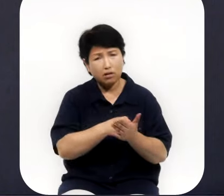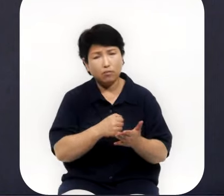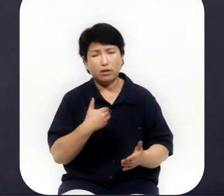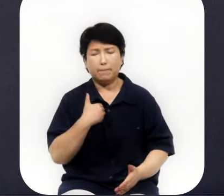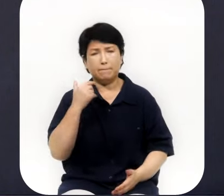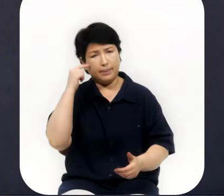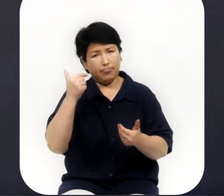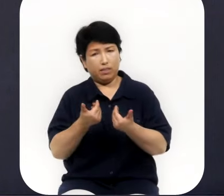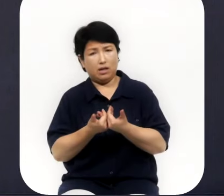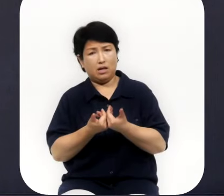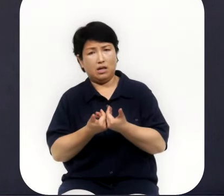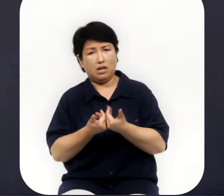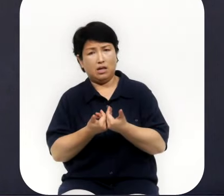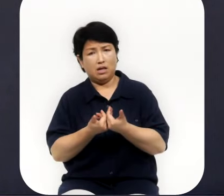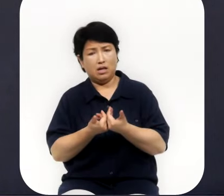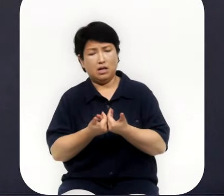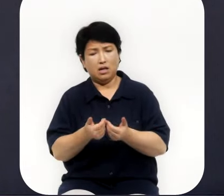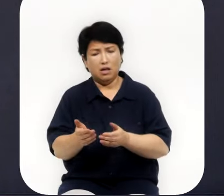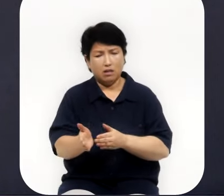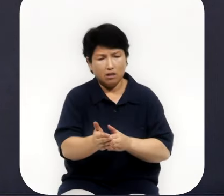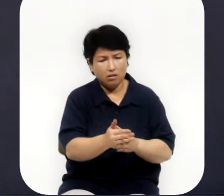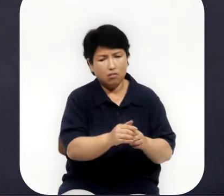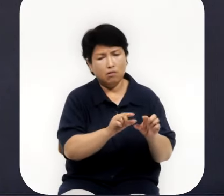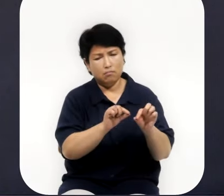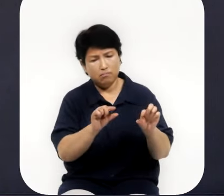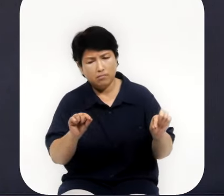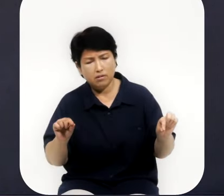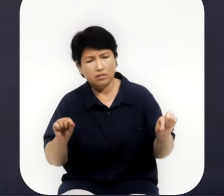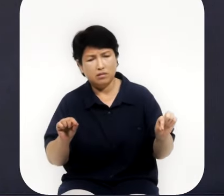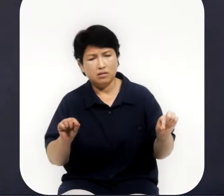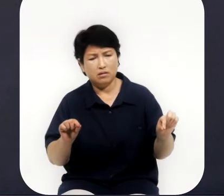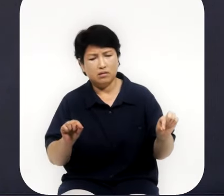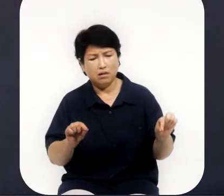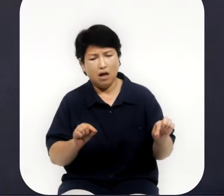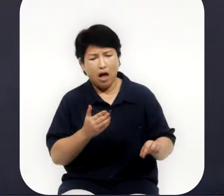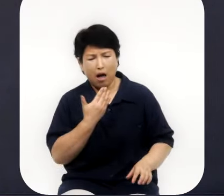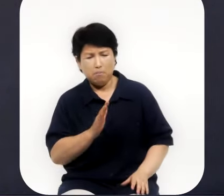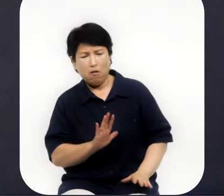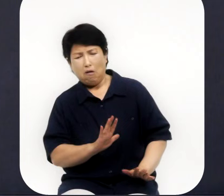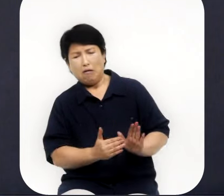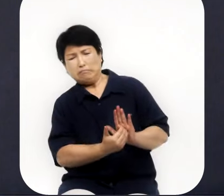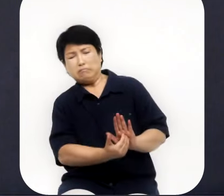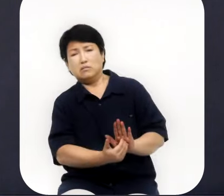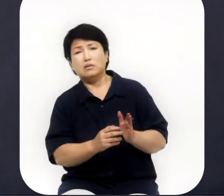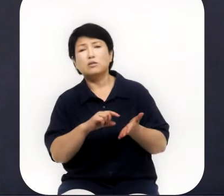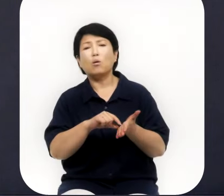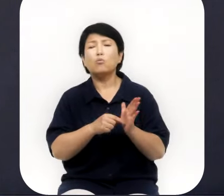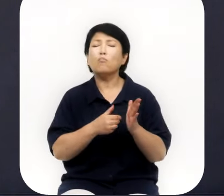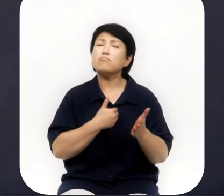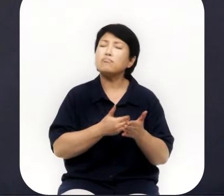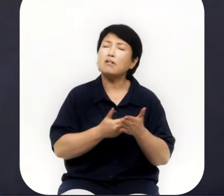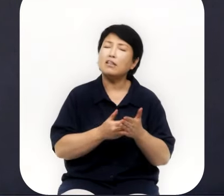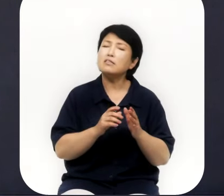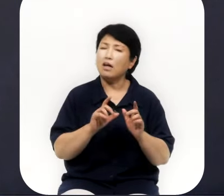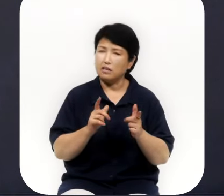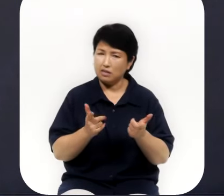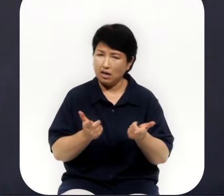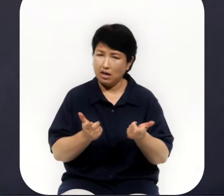그게 음식에 대한 불안을 느낄 만큼은 아니다. 이런 관점에서는 게